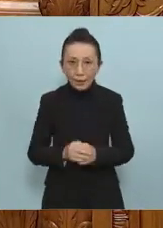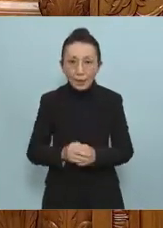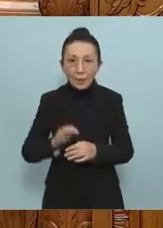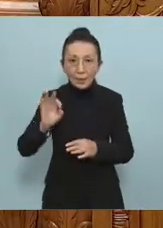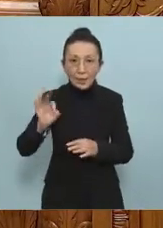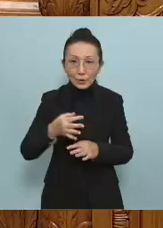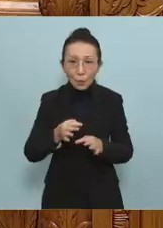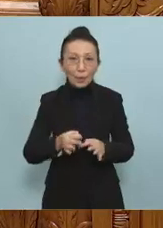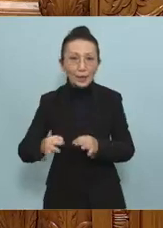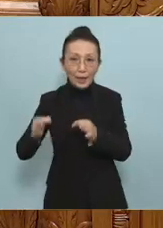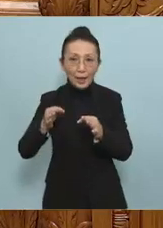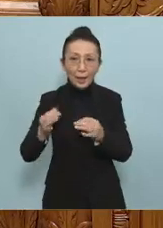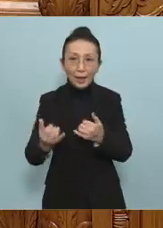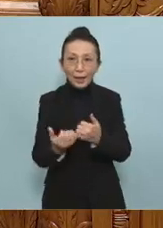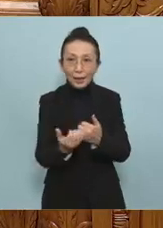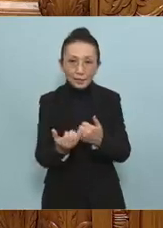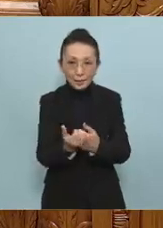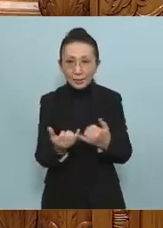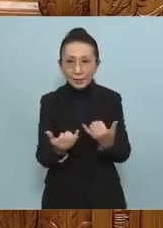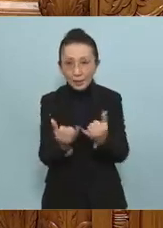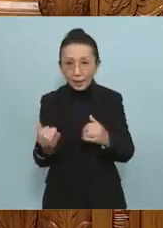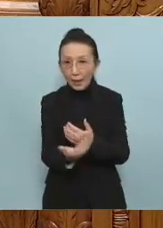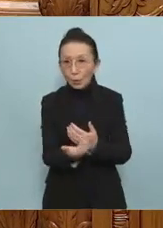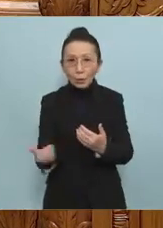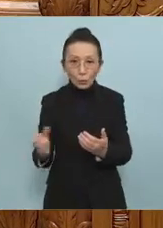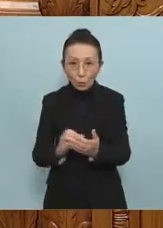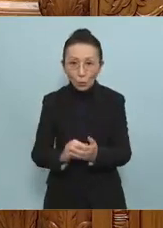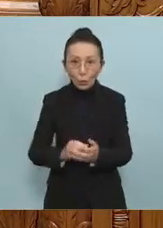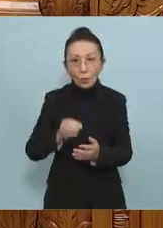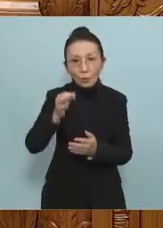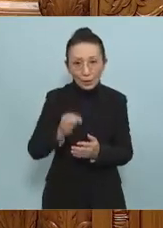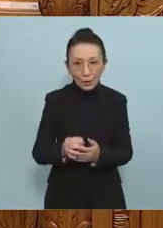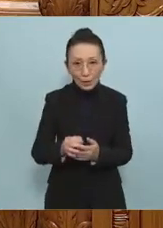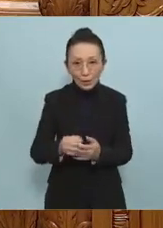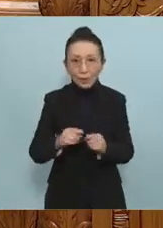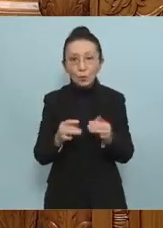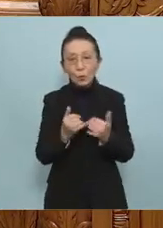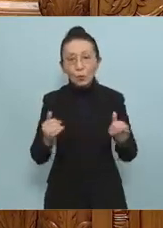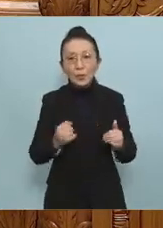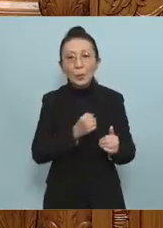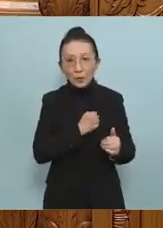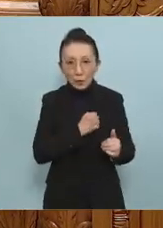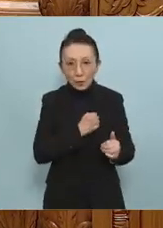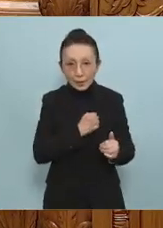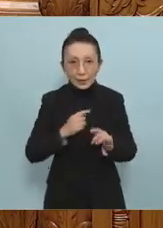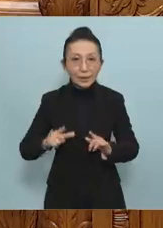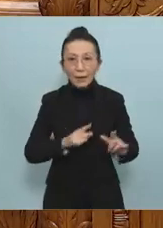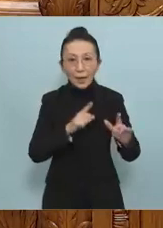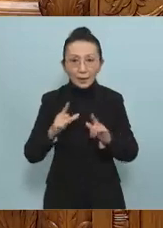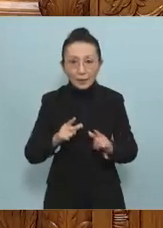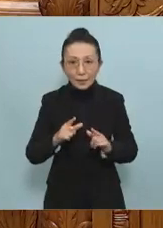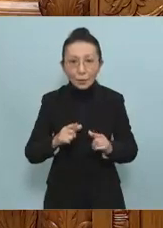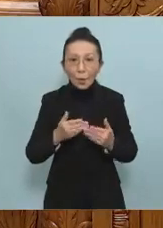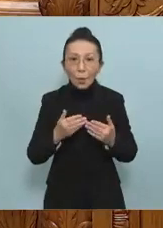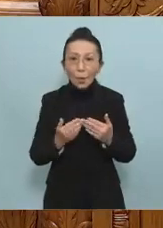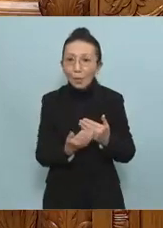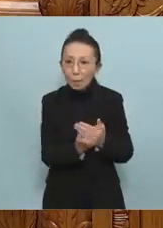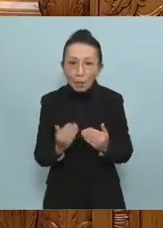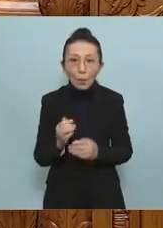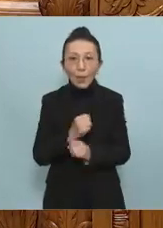保障予算のさらなる削減を伴い、国民の命、暮らし、安全を脅かす道ではありません